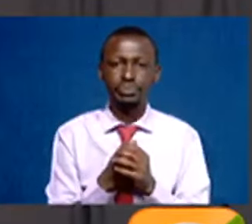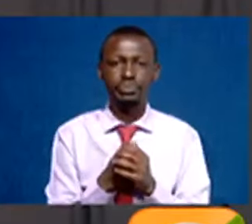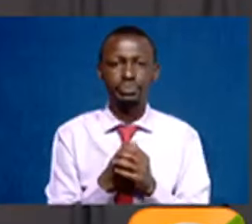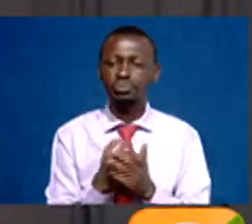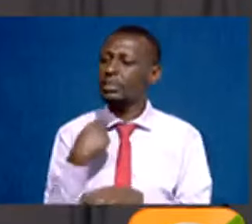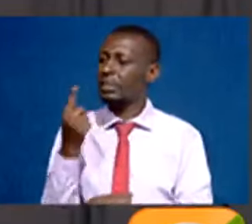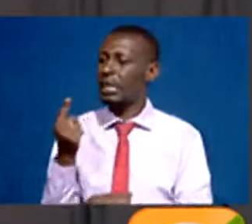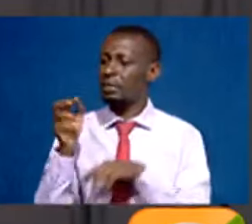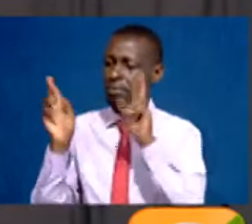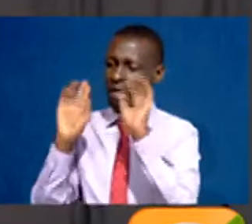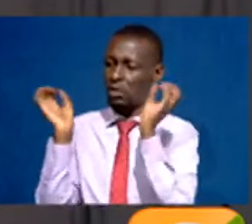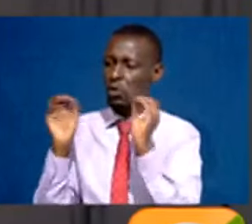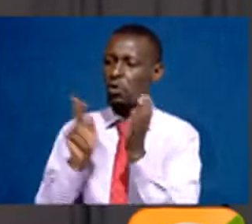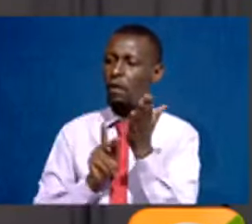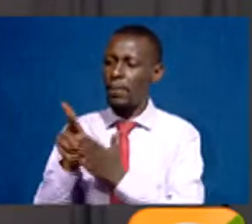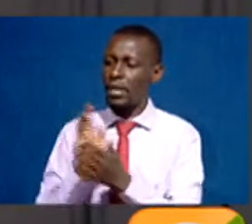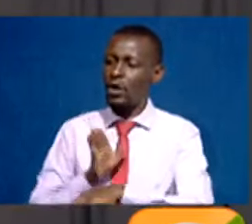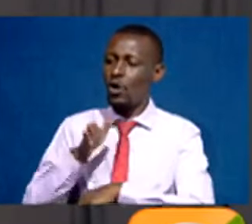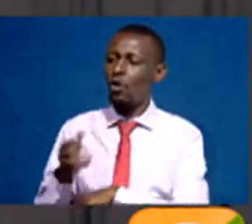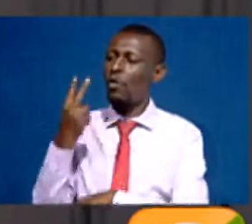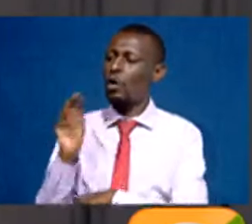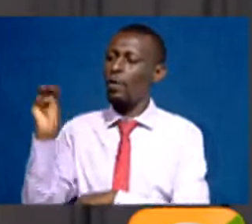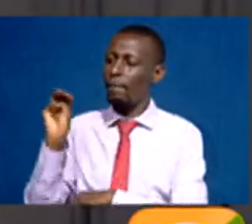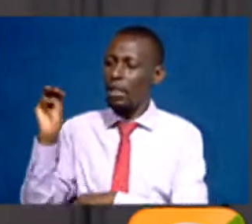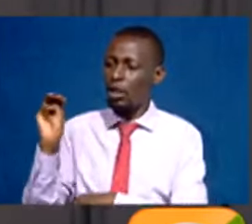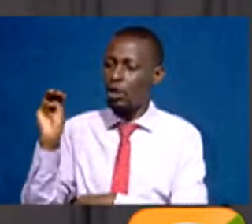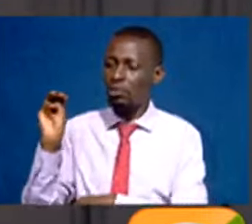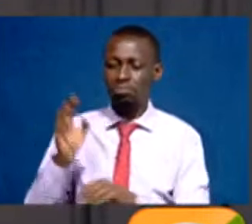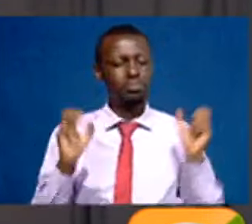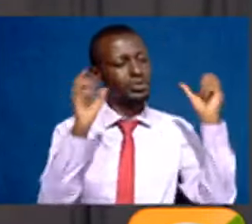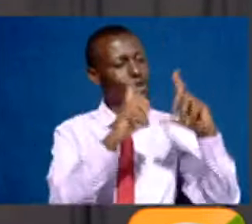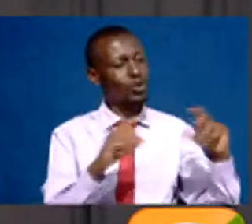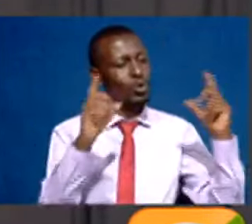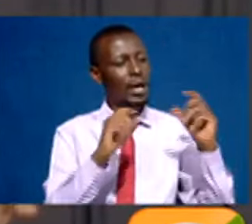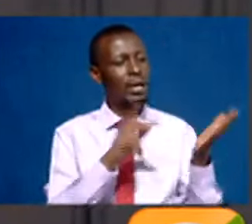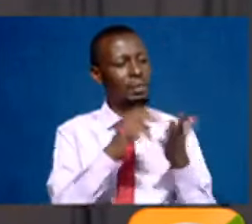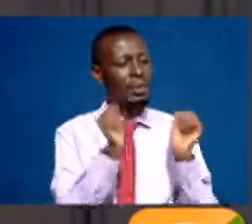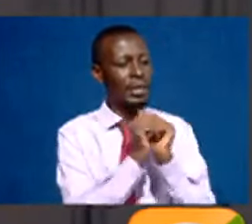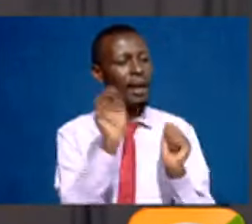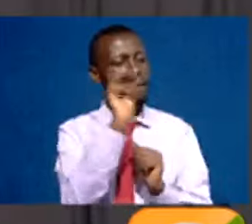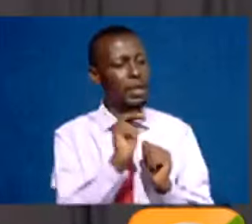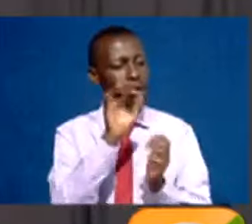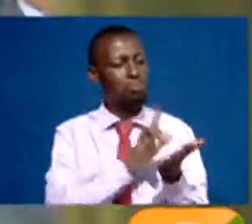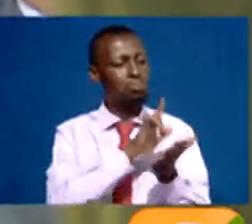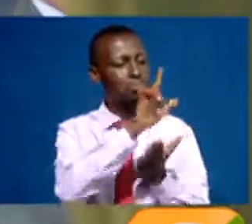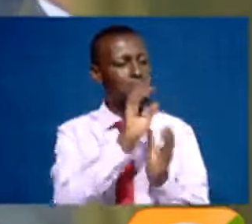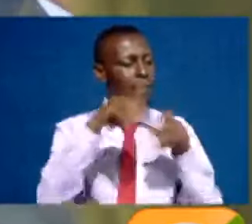I said, I'm not ready to pay more than 20 million. They said, bring 10 million, we will give you the plane.